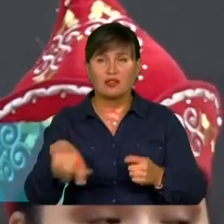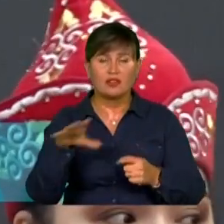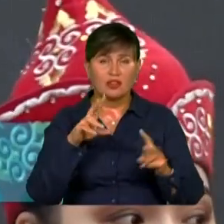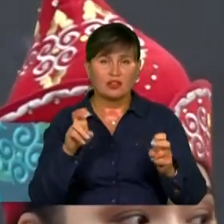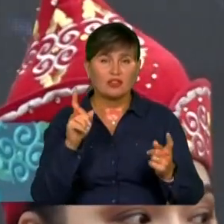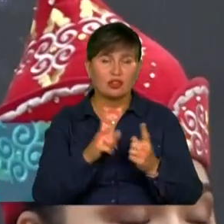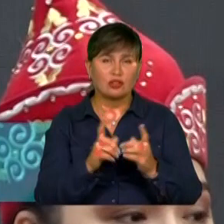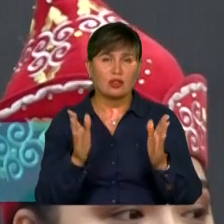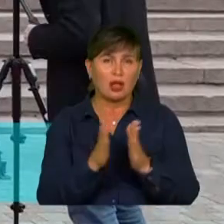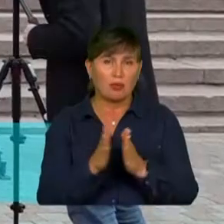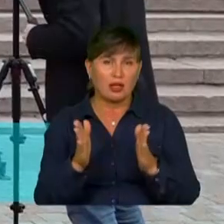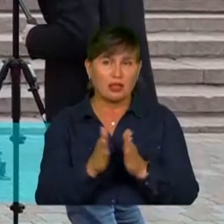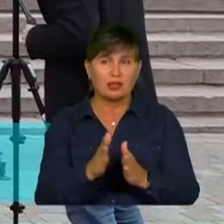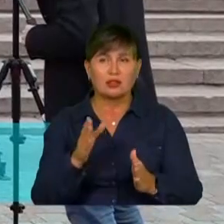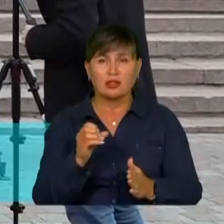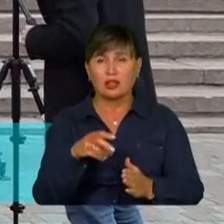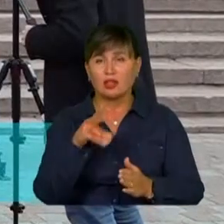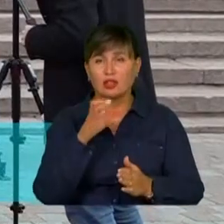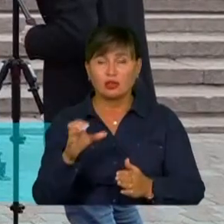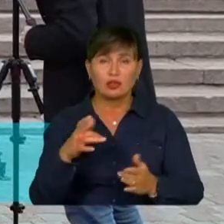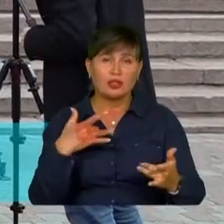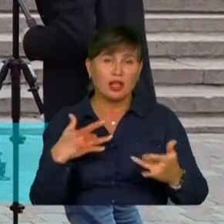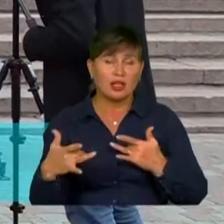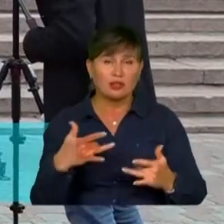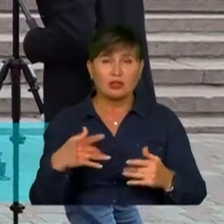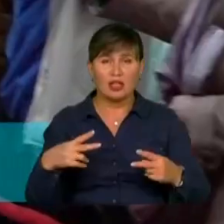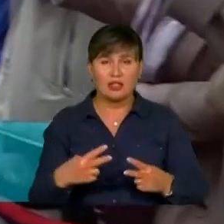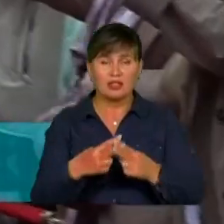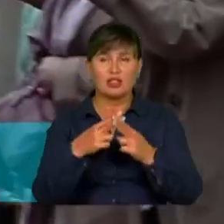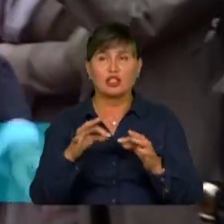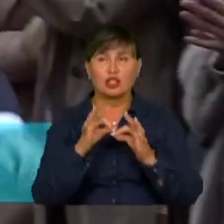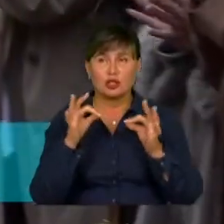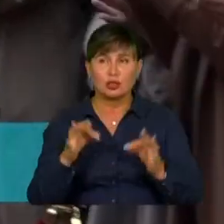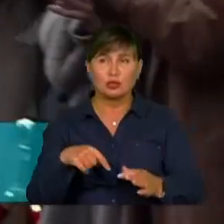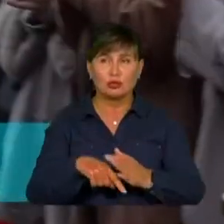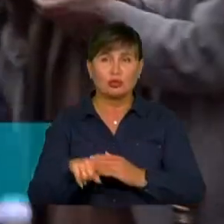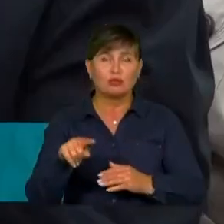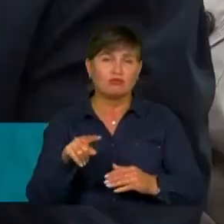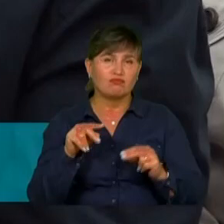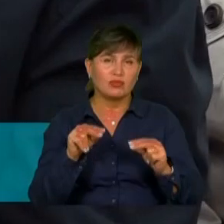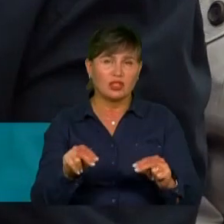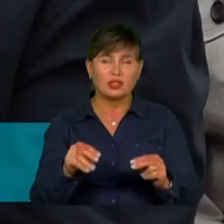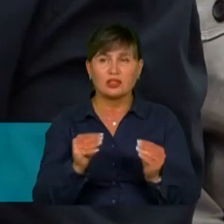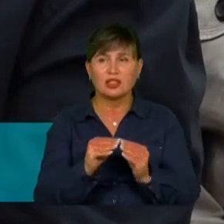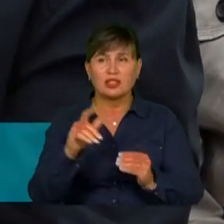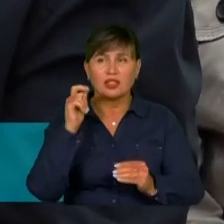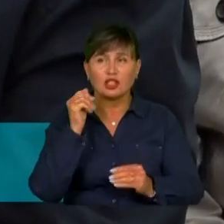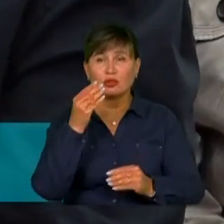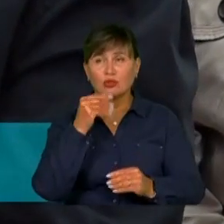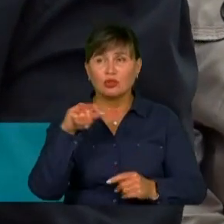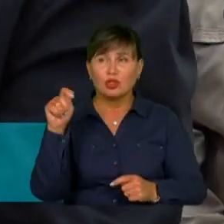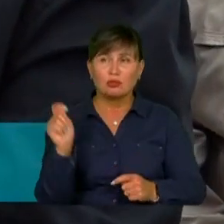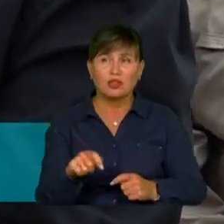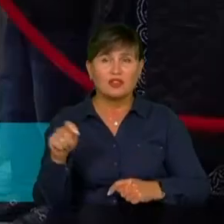встречали бурными овациями. Ельдос Шайкенов – актер театра Астаны. Искусству мельпомены он предан вот уже 10 лет. Мужчина приехал